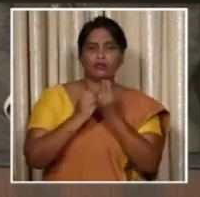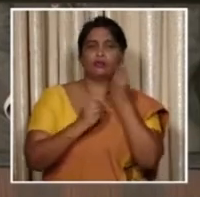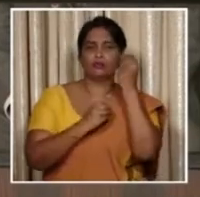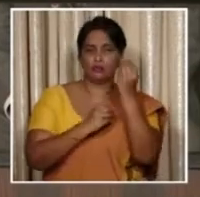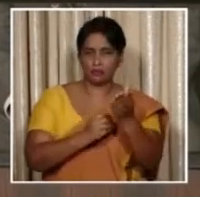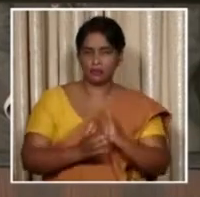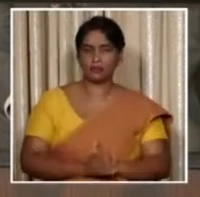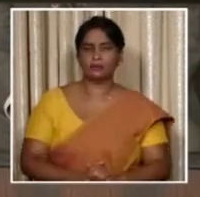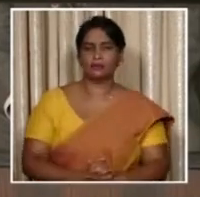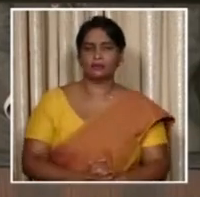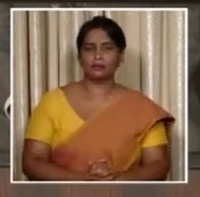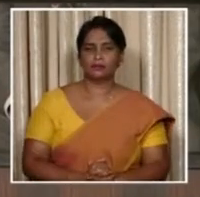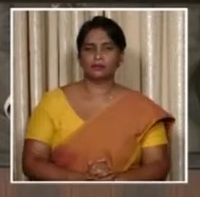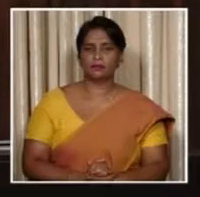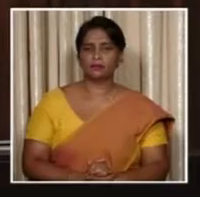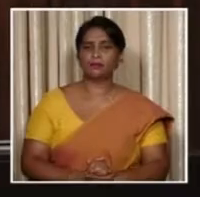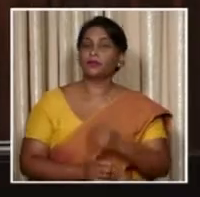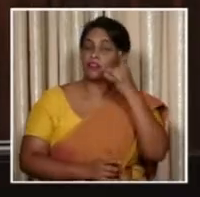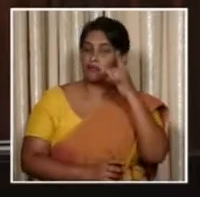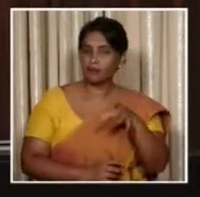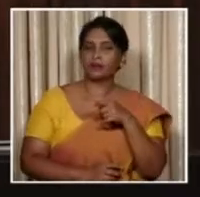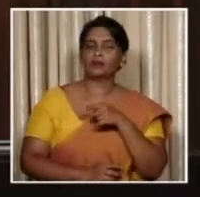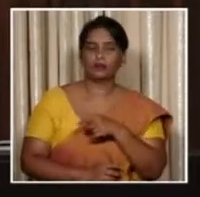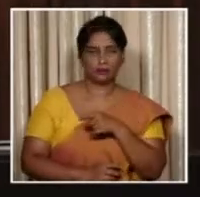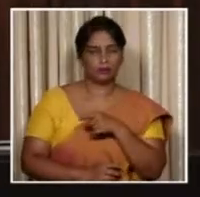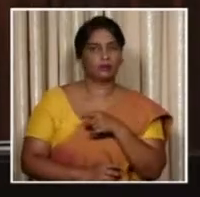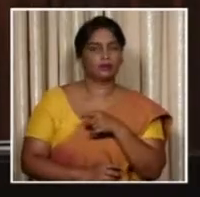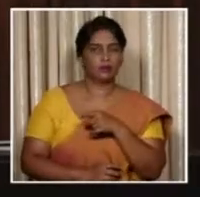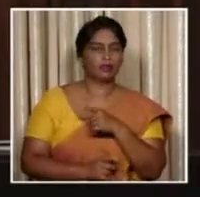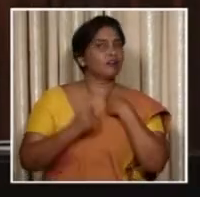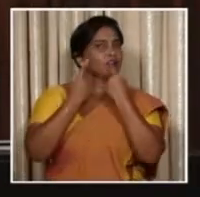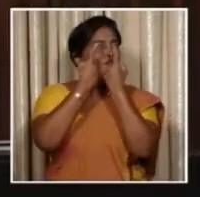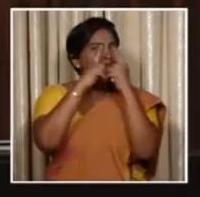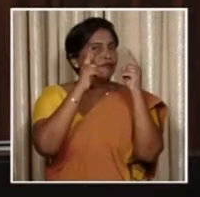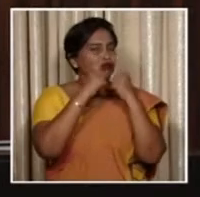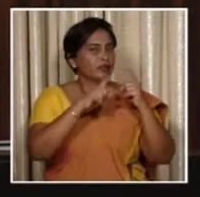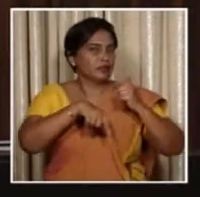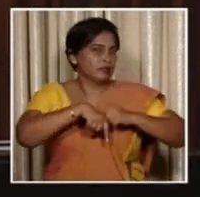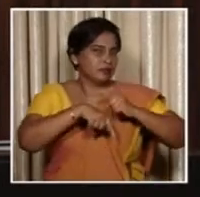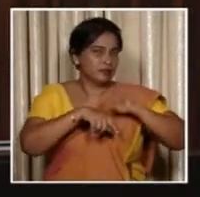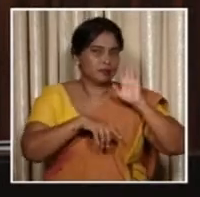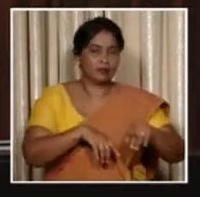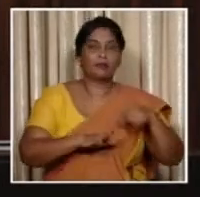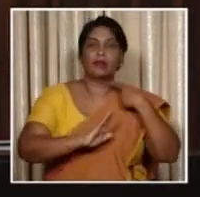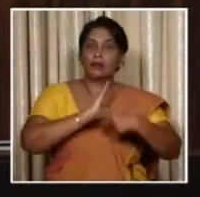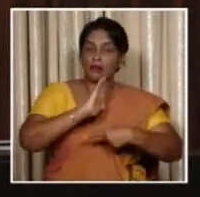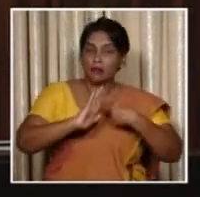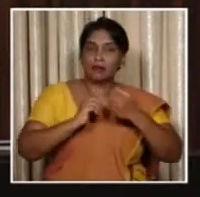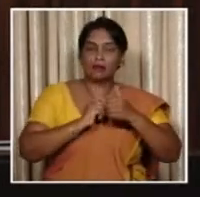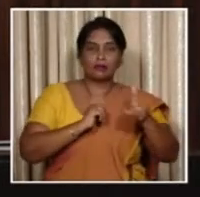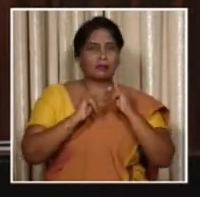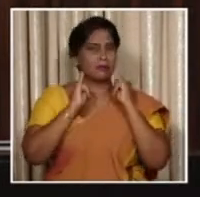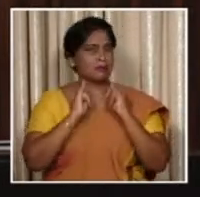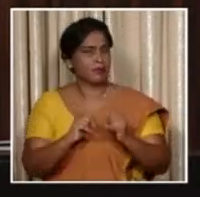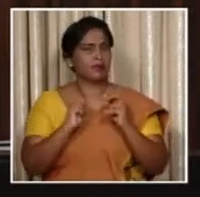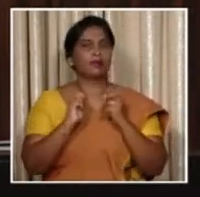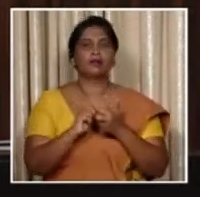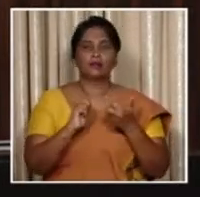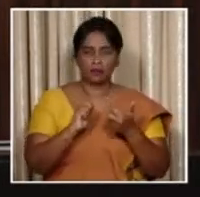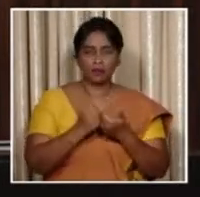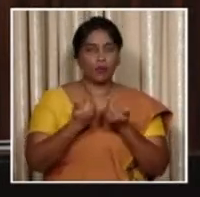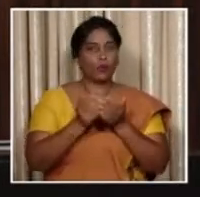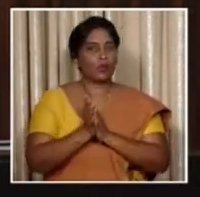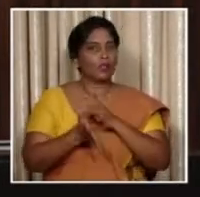යුතුයි. ඒ නිසා විවිධ අවස්ථාවල මේ රටේ සිදු වී තිබෙන අපරාධ